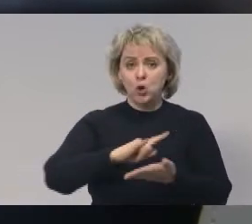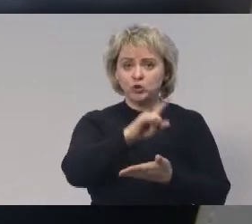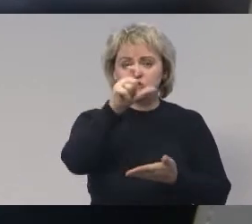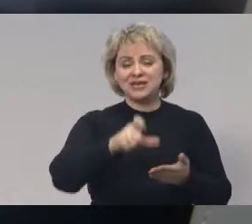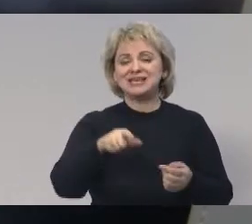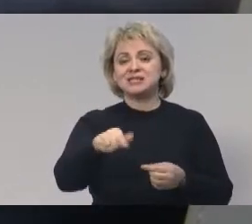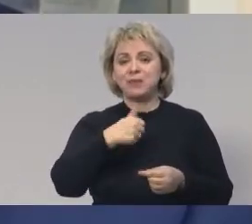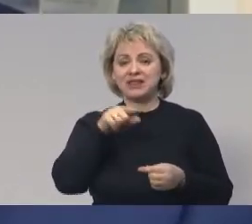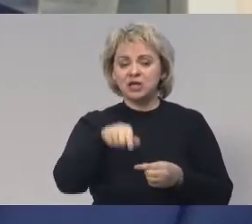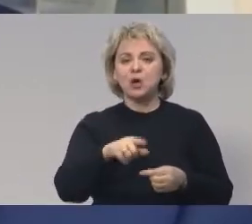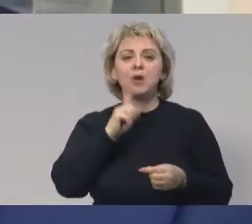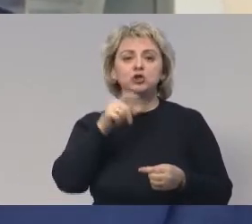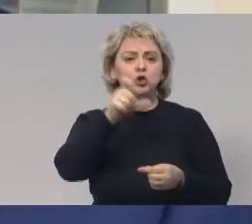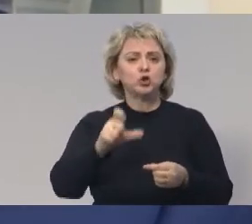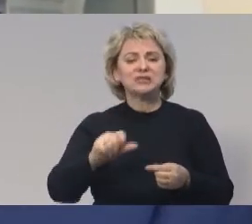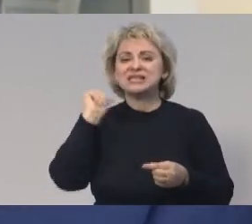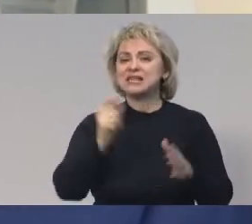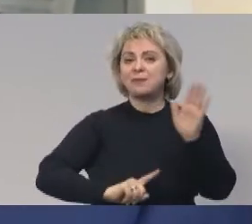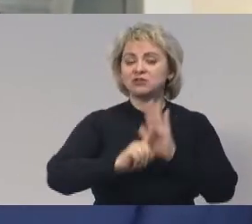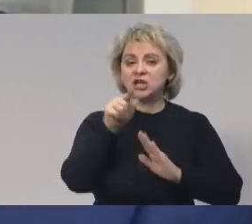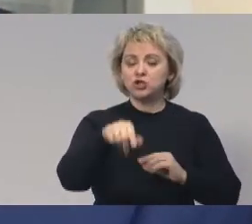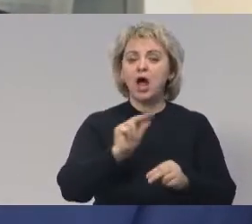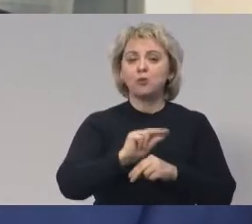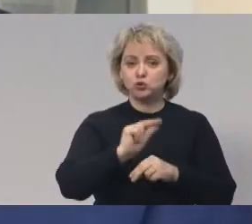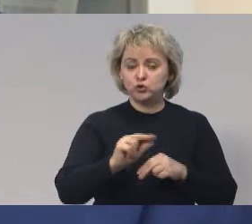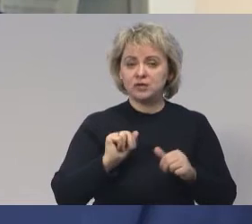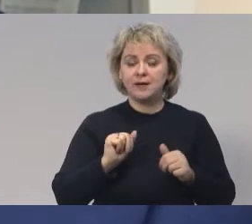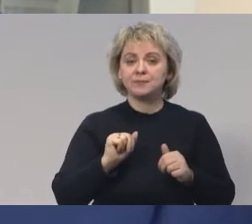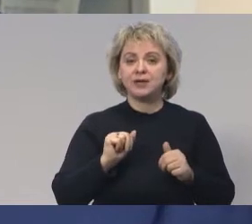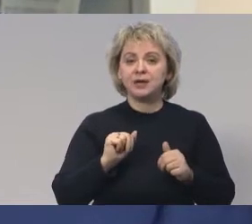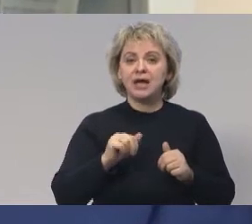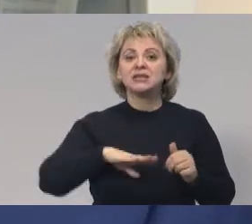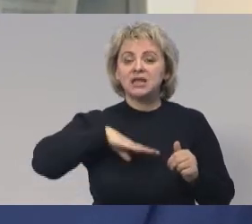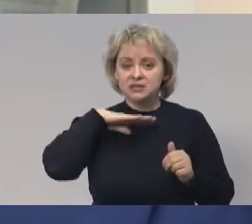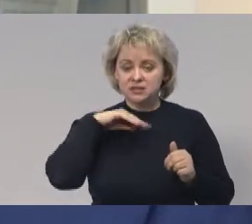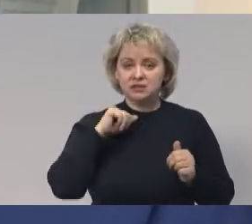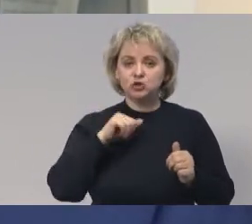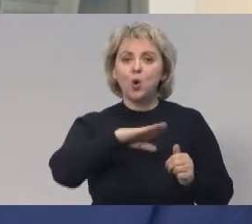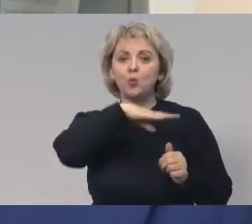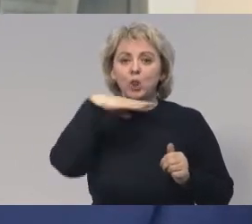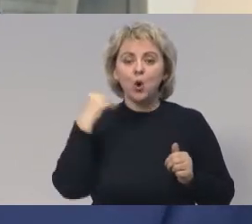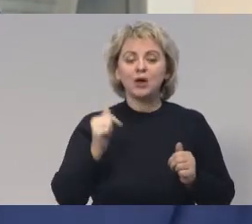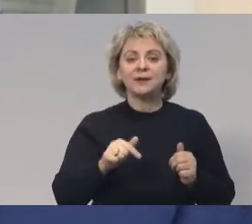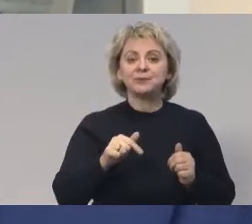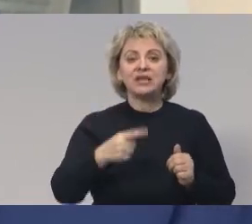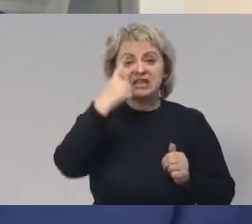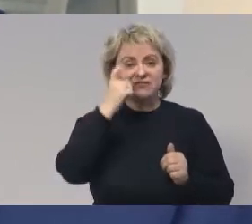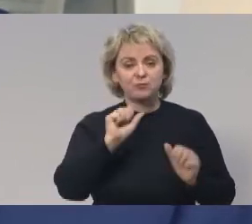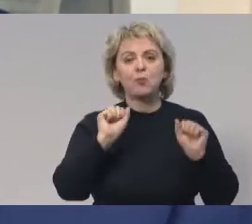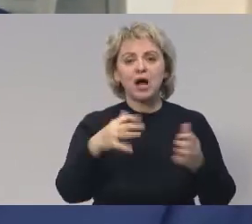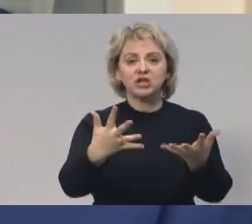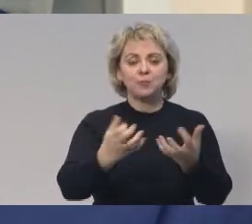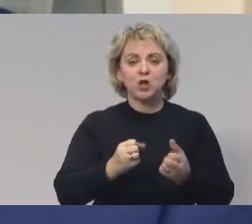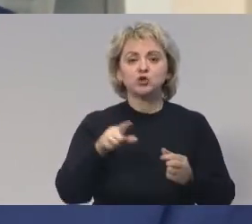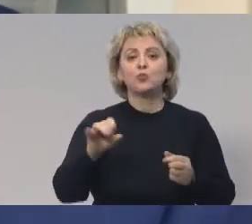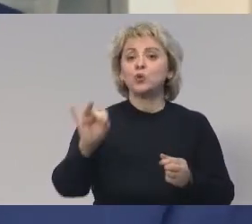летчики-испытатели. Молодые люди практически с самого начала обучения достаточно много информации могли получить